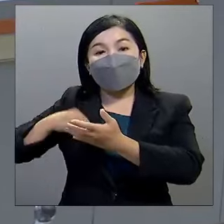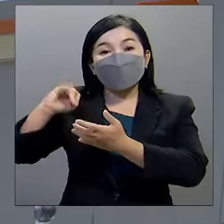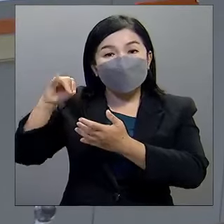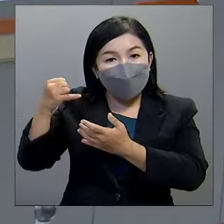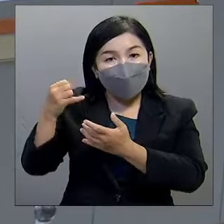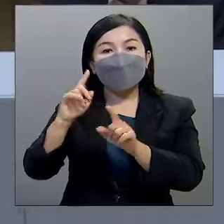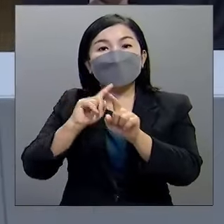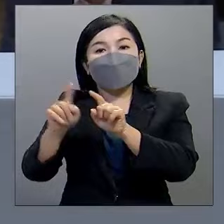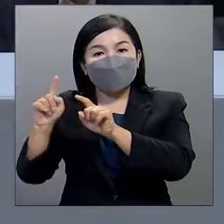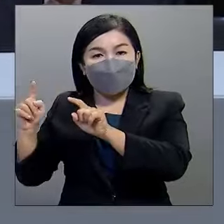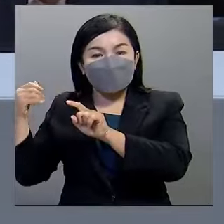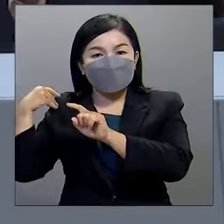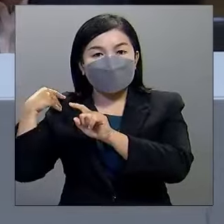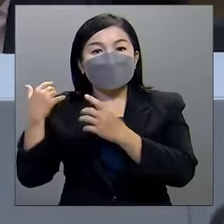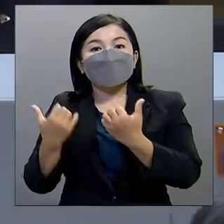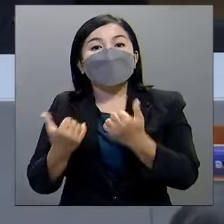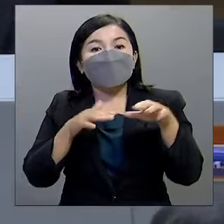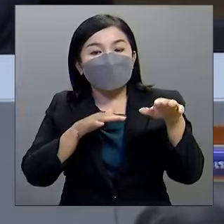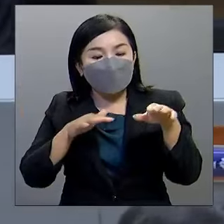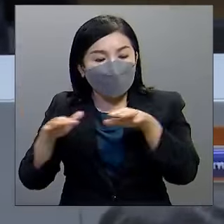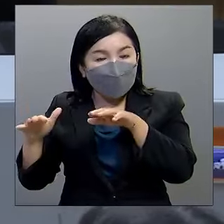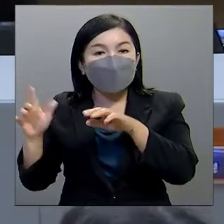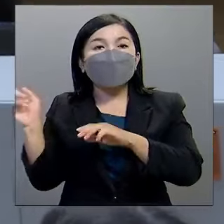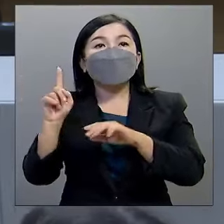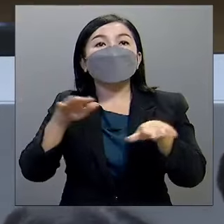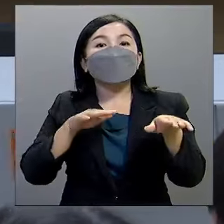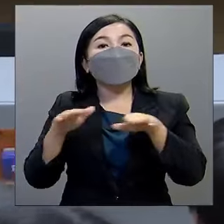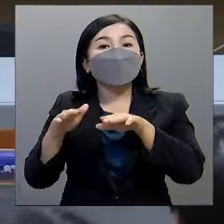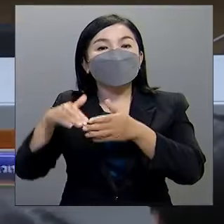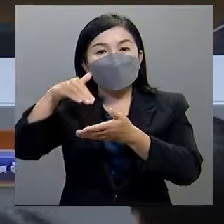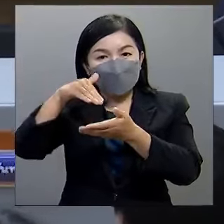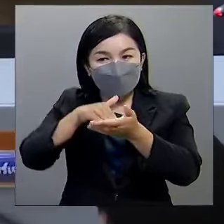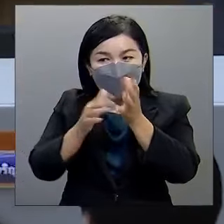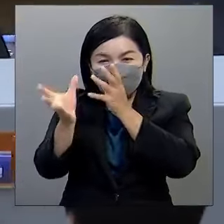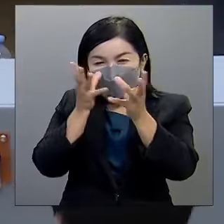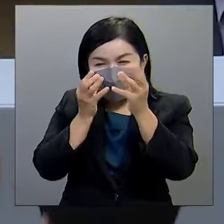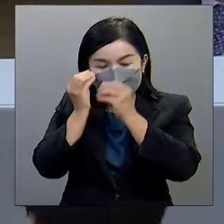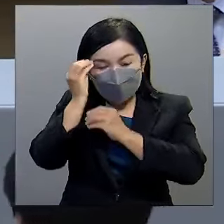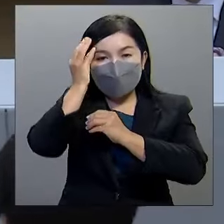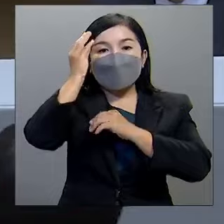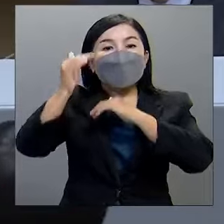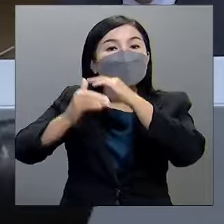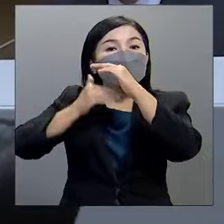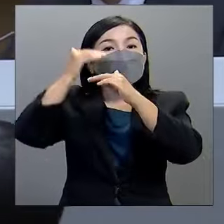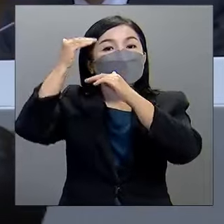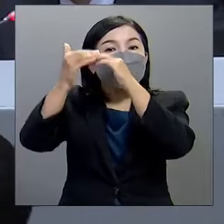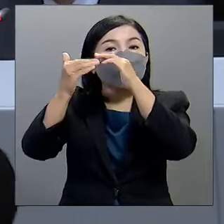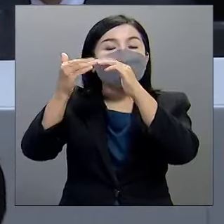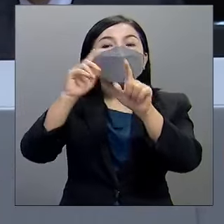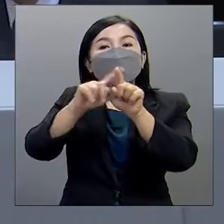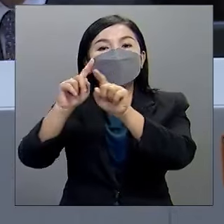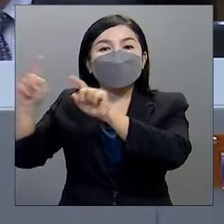ราชวิทยาลัยจุฬาภรณ์ได้เตรียมพื้นที่ในอาคารเอาไว้เป็นศูนย์กลางความเป็นเลิศเพื่อพัฒนาองค์ความรู้ร่วมกันในระดับนานาชาติก็คาด